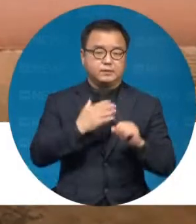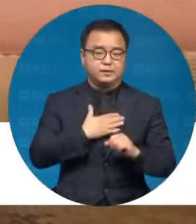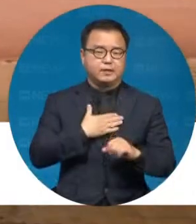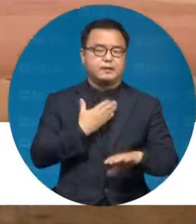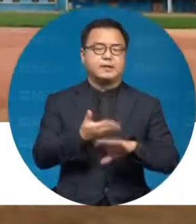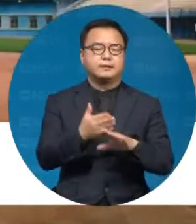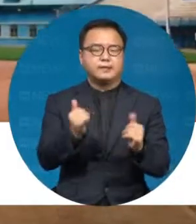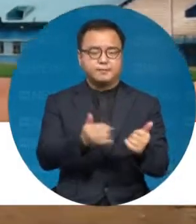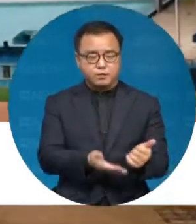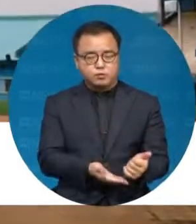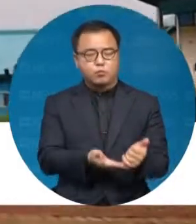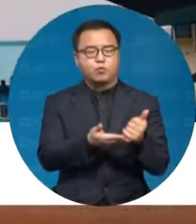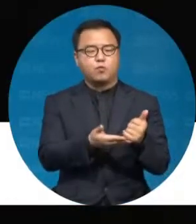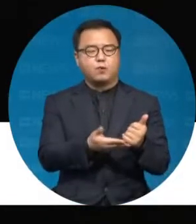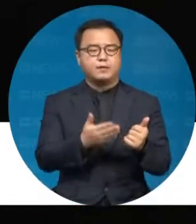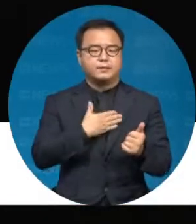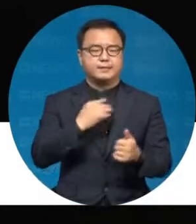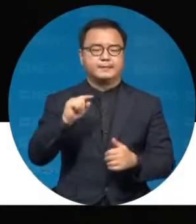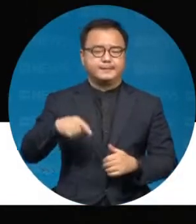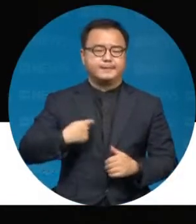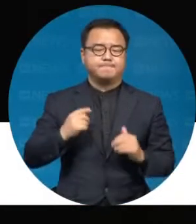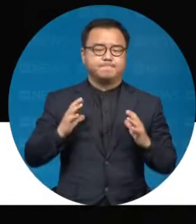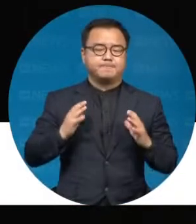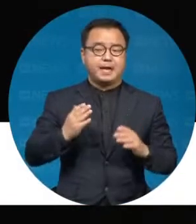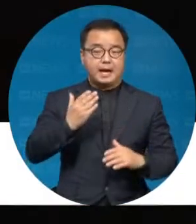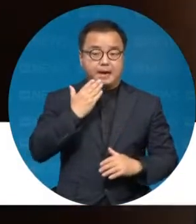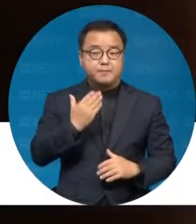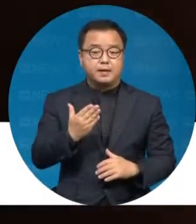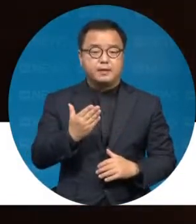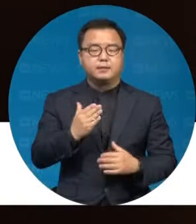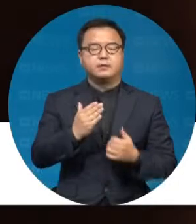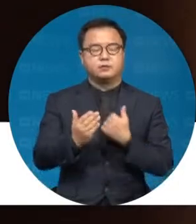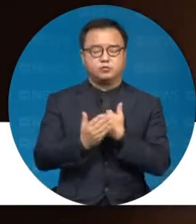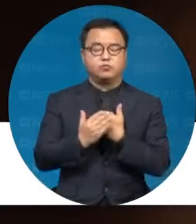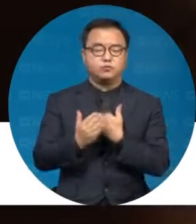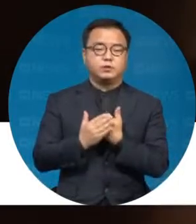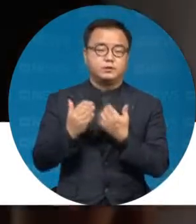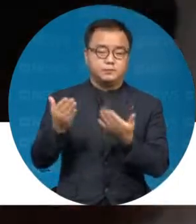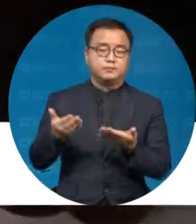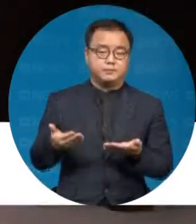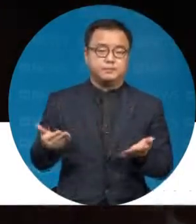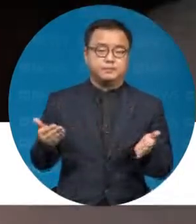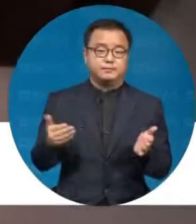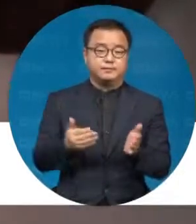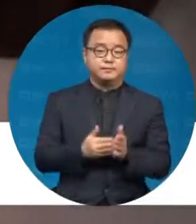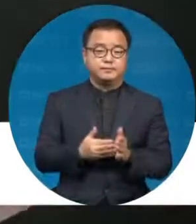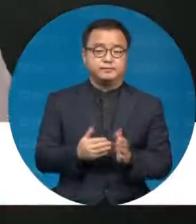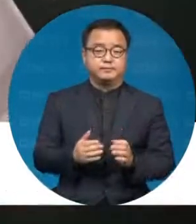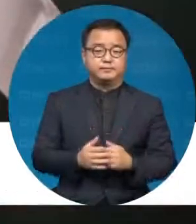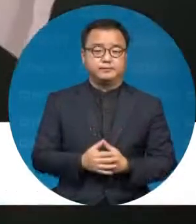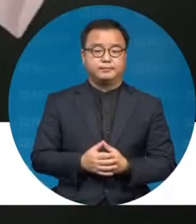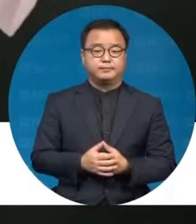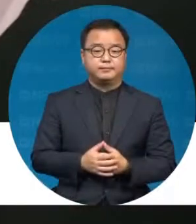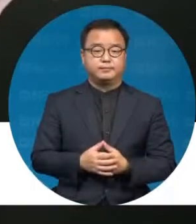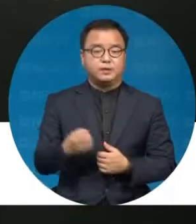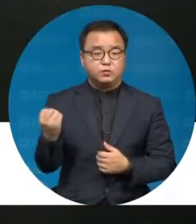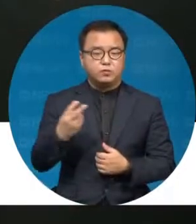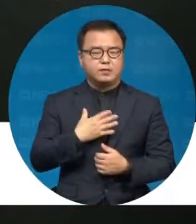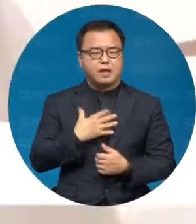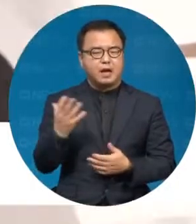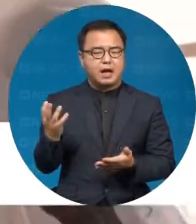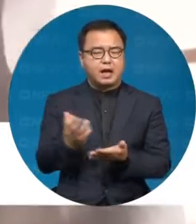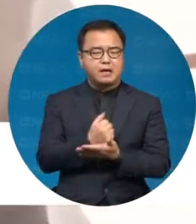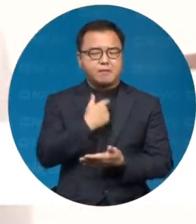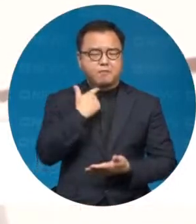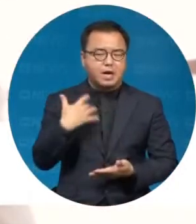être simple, à respecter les autres et aussi m'a aidé à être fier, à être content, à avoir une joie que